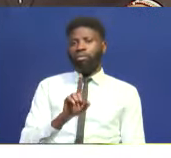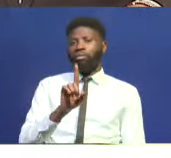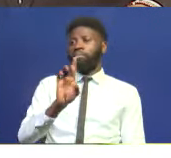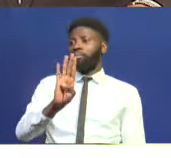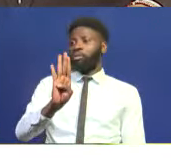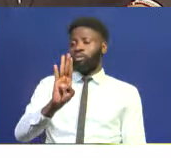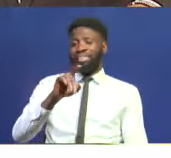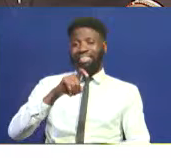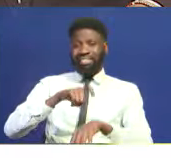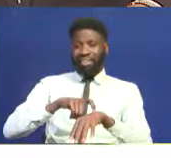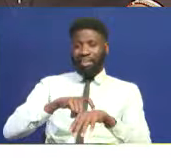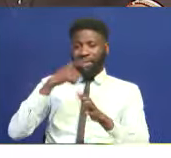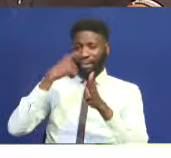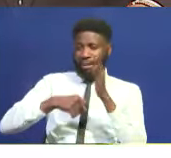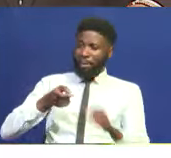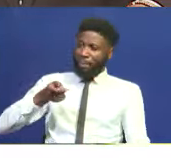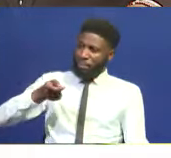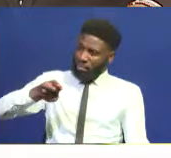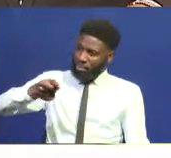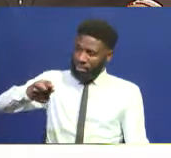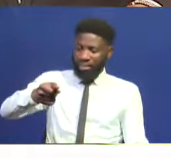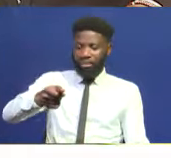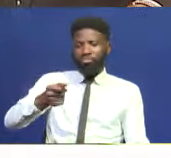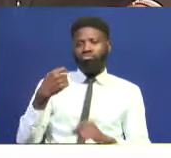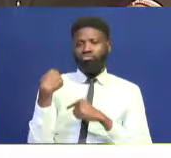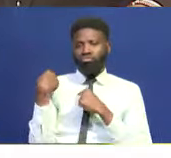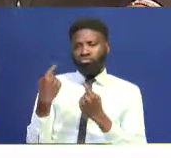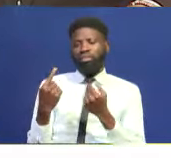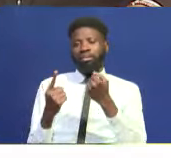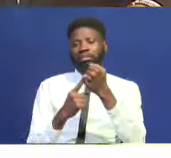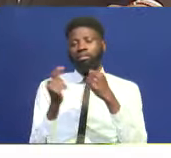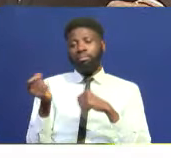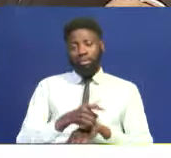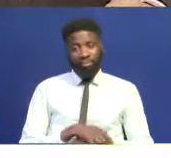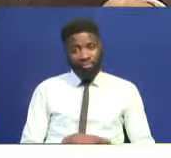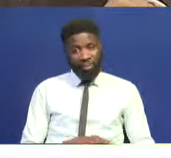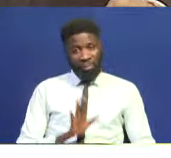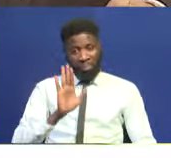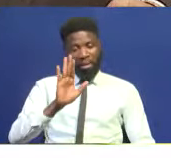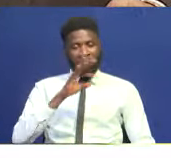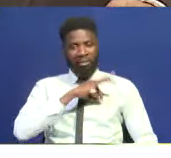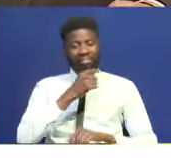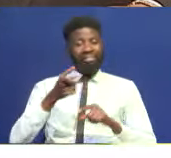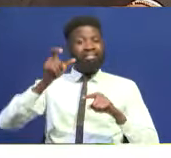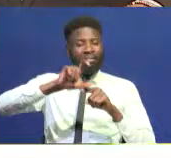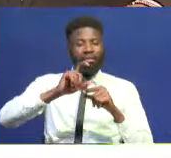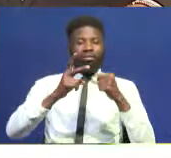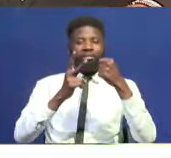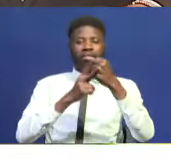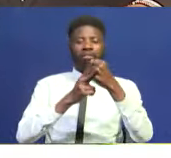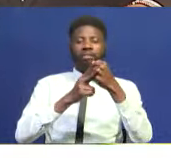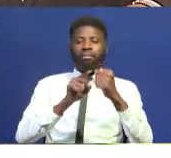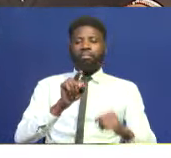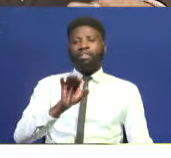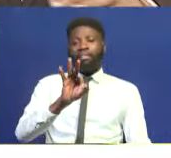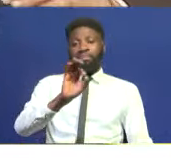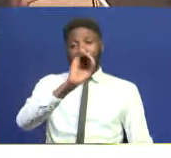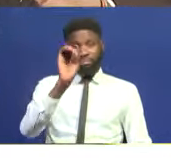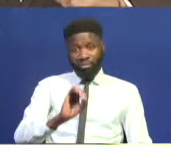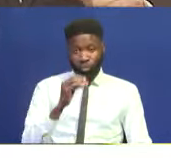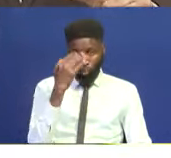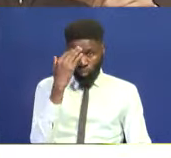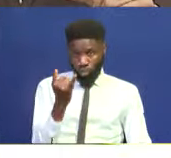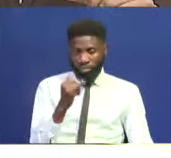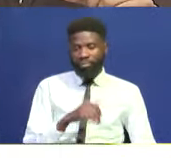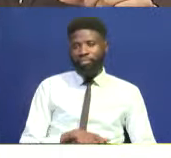kipindi cha miezi sita ya kwanza ya mwaka huu. Ukuaji huo wa asilimia 7.3 ulichangiwa na ongezeko la